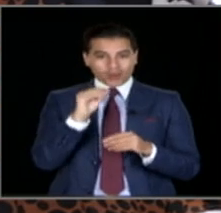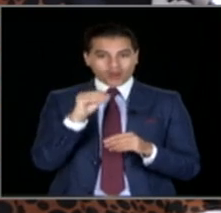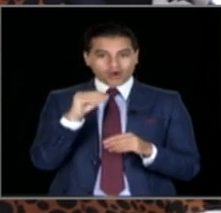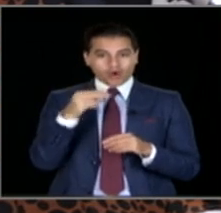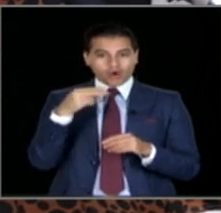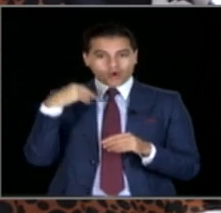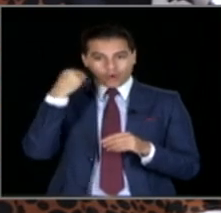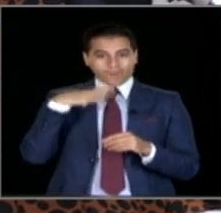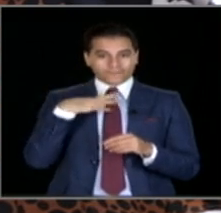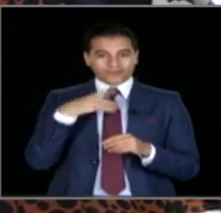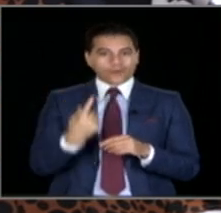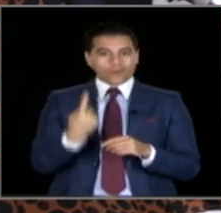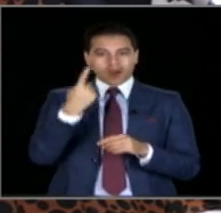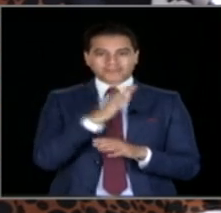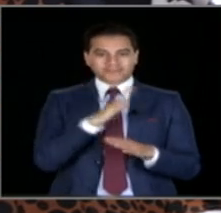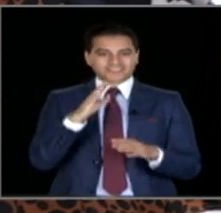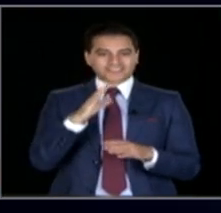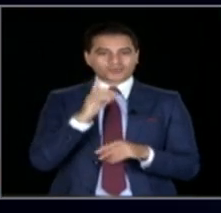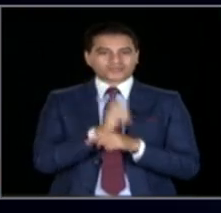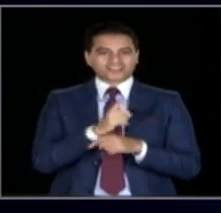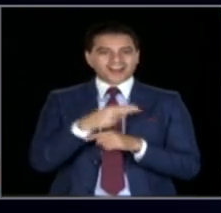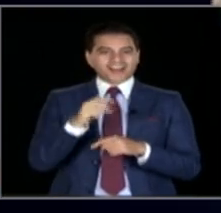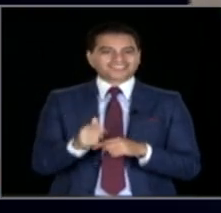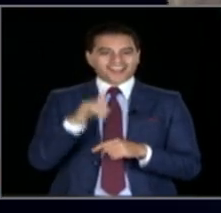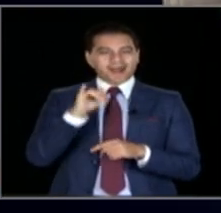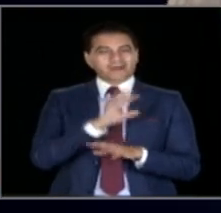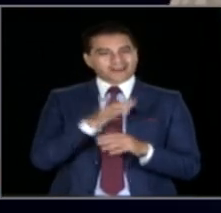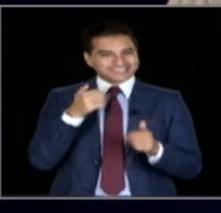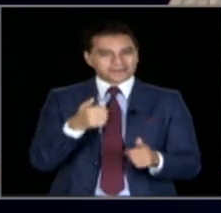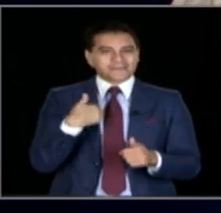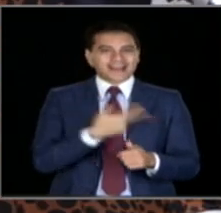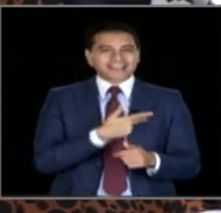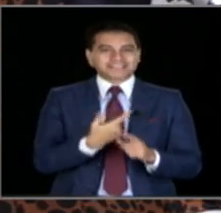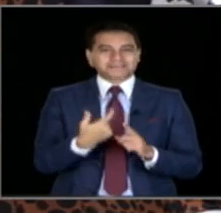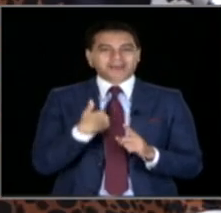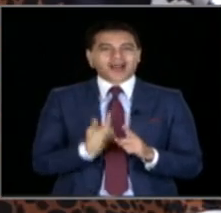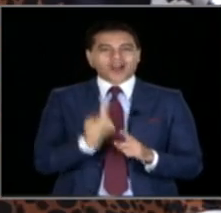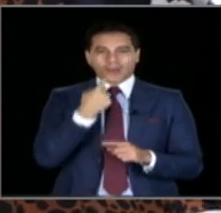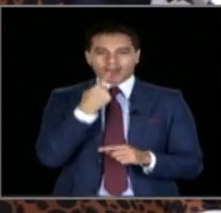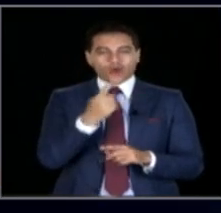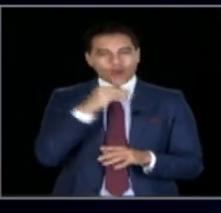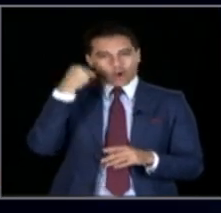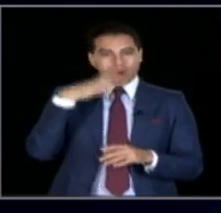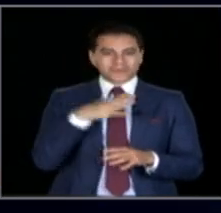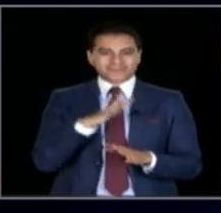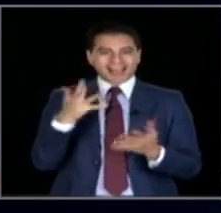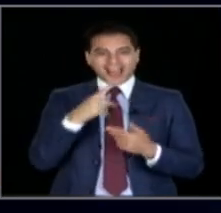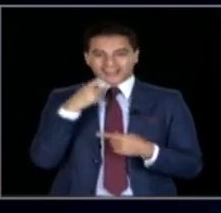الوحيد كان استاذ عصام. خلاص يبقى خلي الاسم ده بتاعنا لوحدي. حد يقول لك يا عمدة تقول له لا.